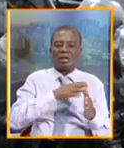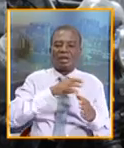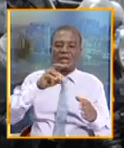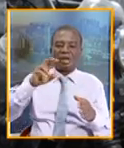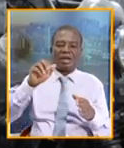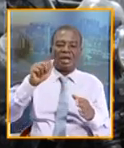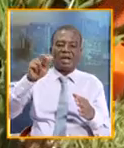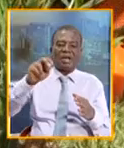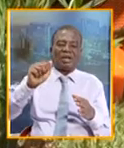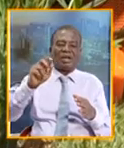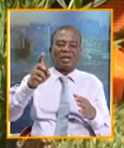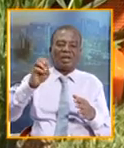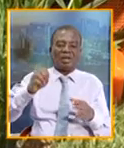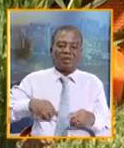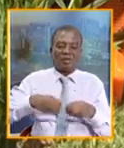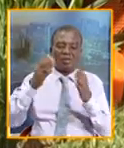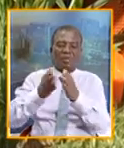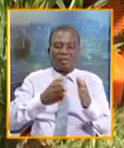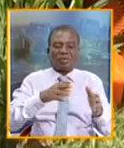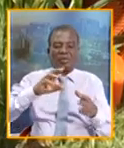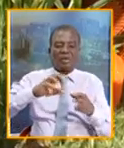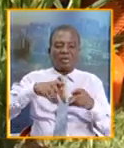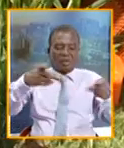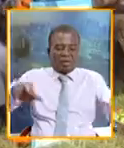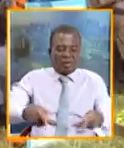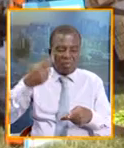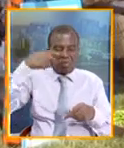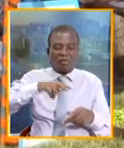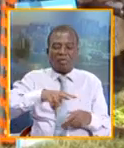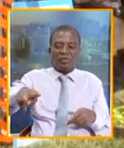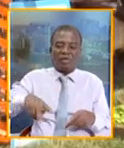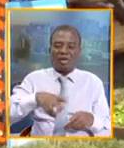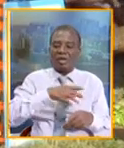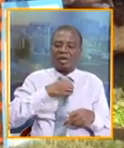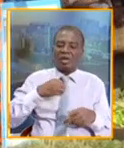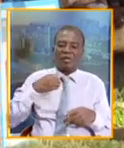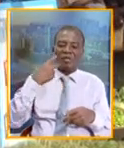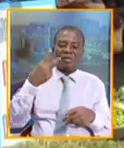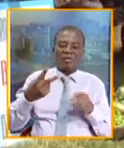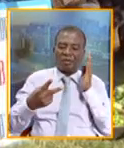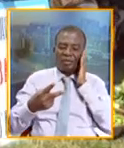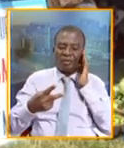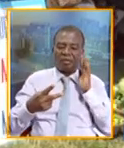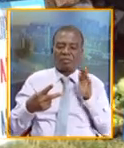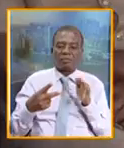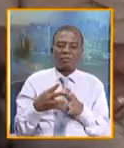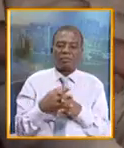ira travailler le terrain pour vous, pour faire l'aménagement et vous-même vous allez planter.